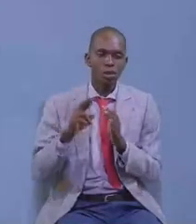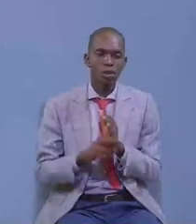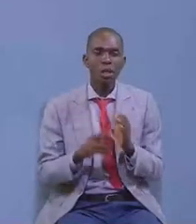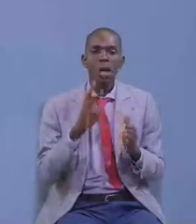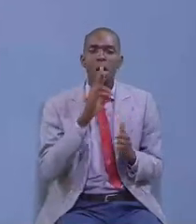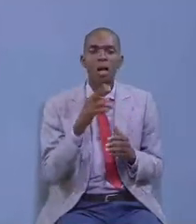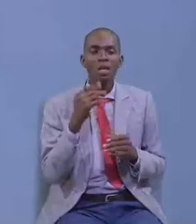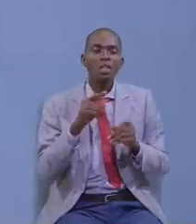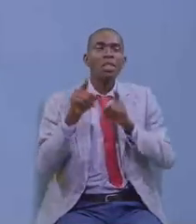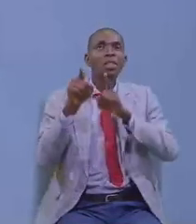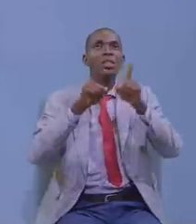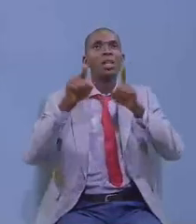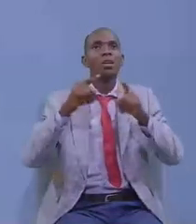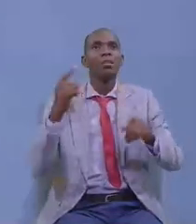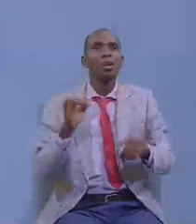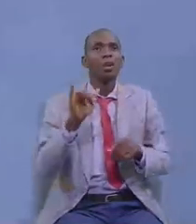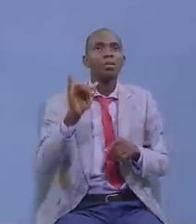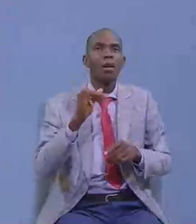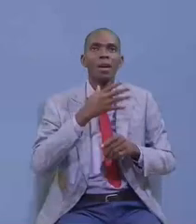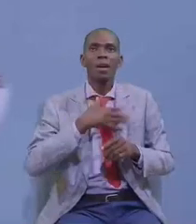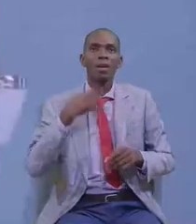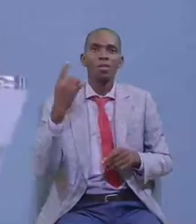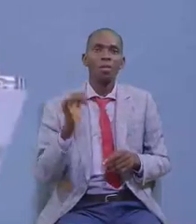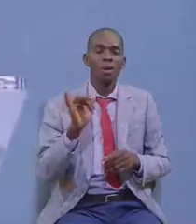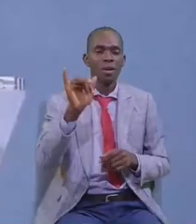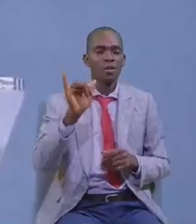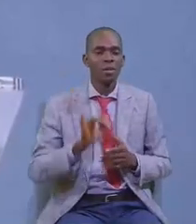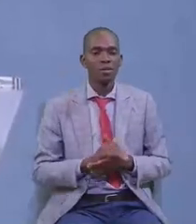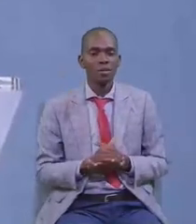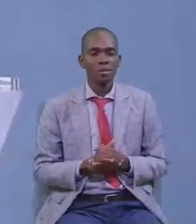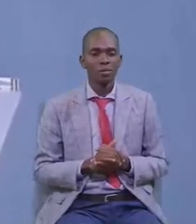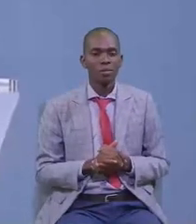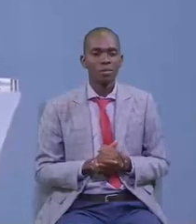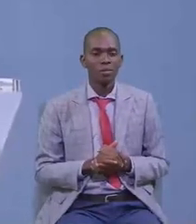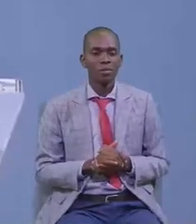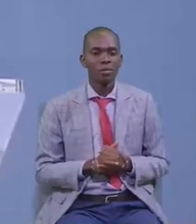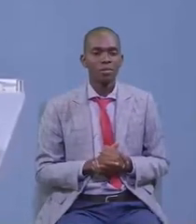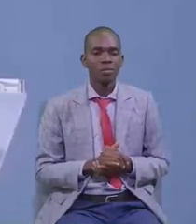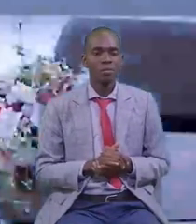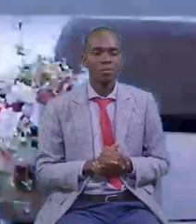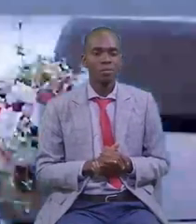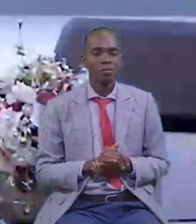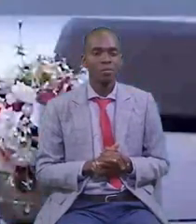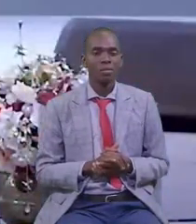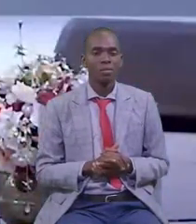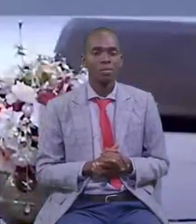Et ceux qui auront enseigné la justice à la multitude brilleront comme les étoiles.